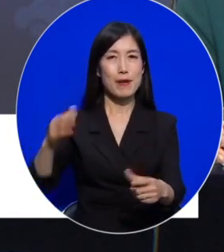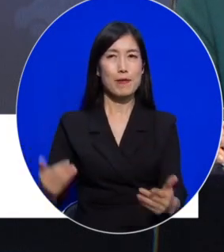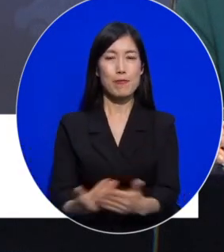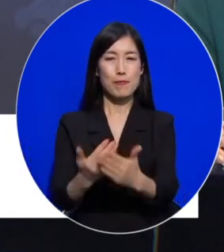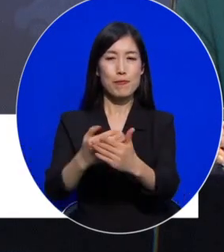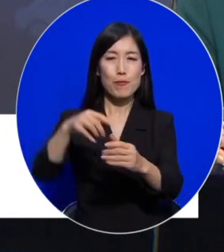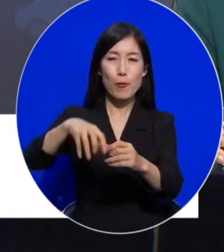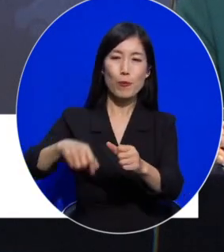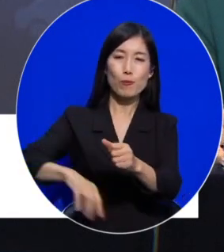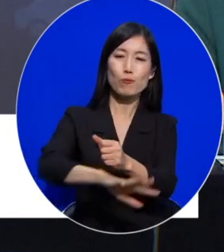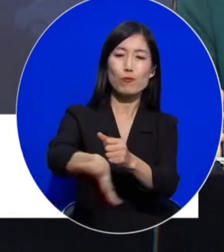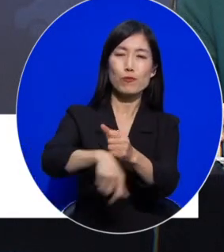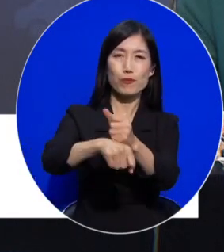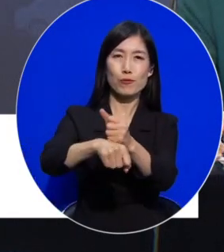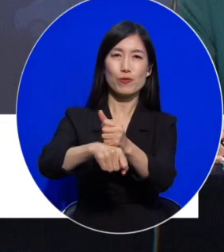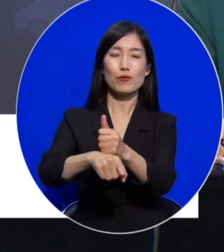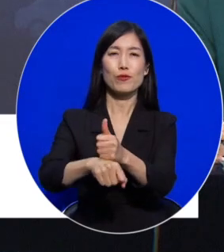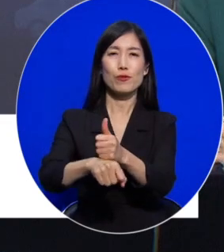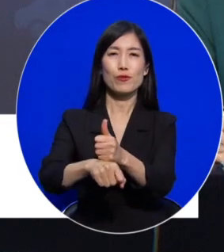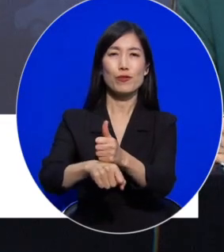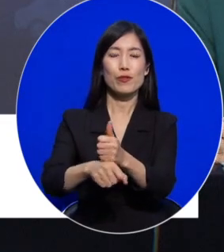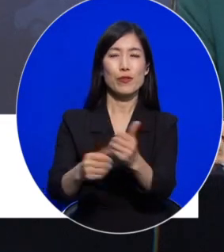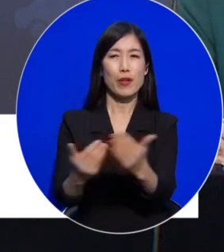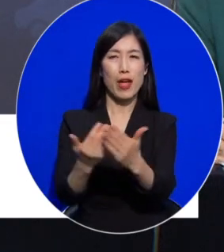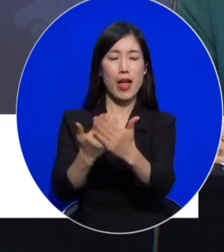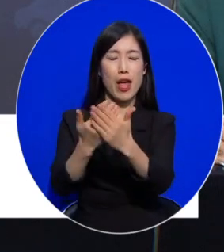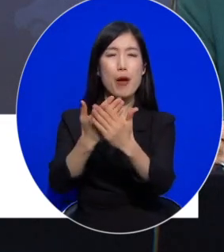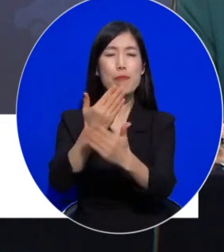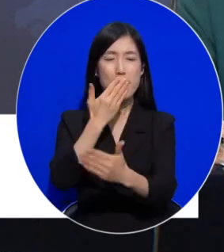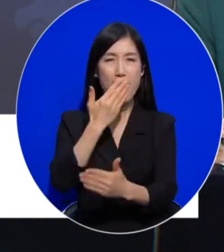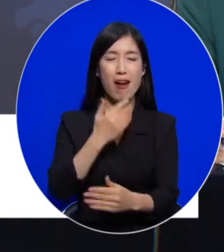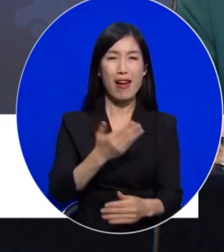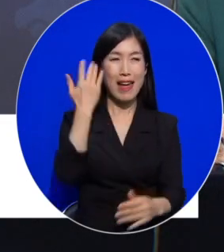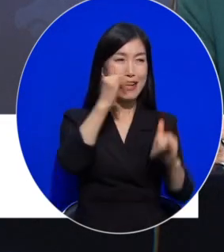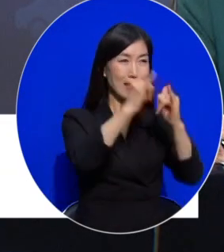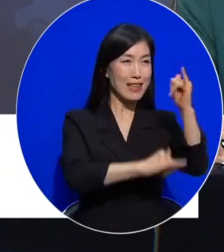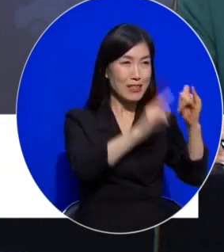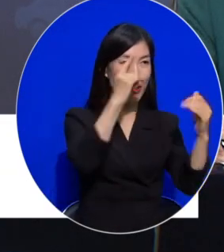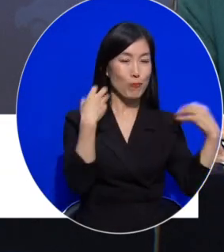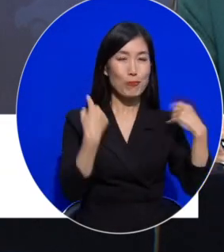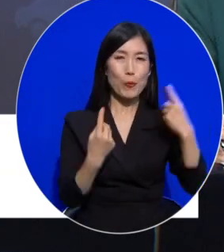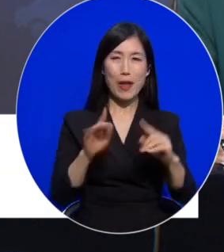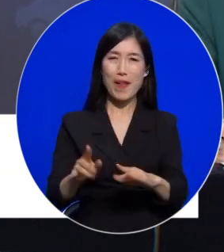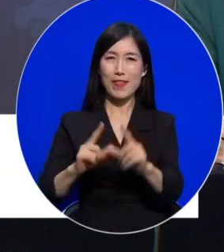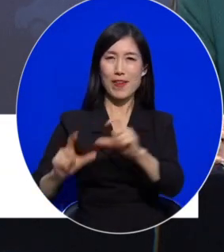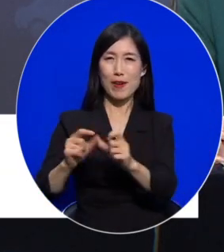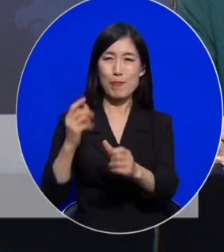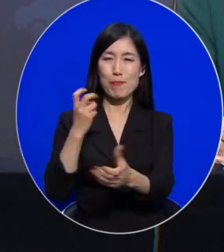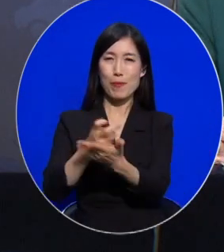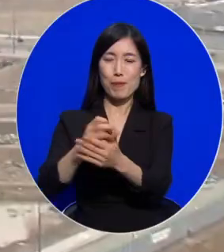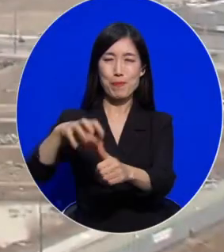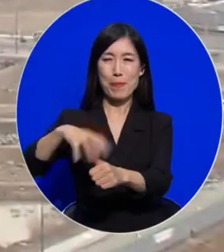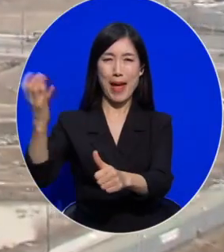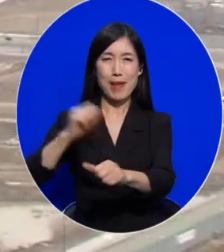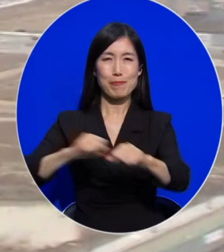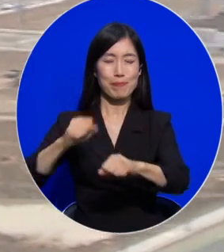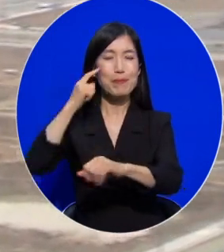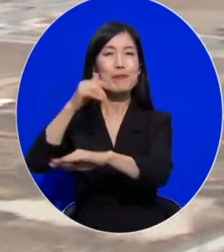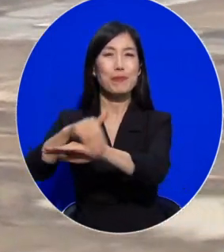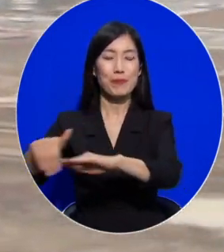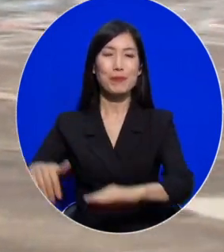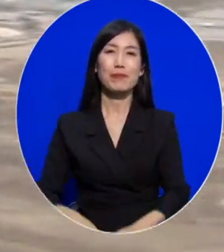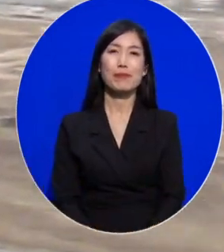거점의 공간 조성도 역대 정권의 비교해서 저희들이 강력하게 추진을 해 나가겠습니다 주택시장의